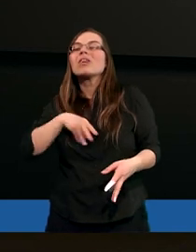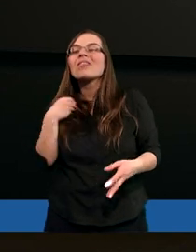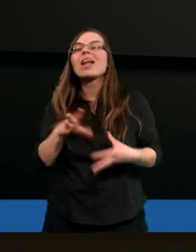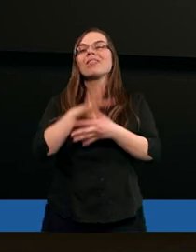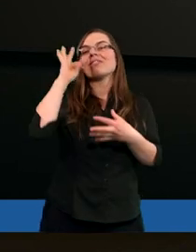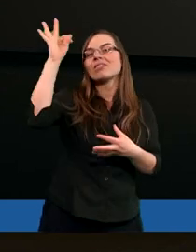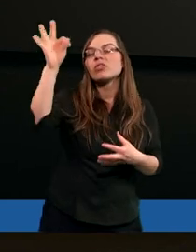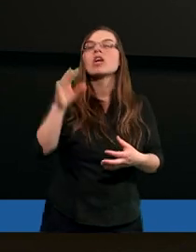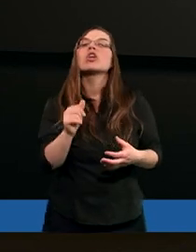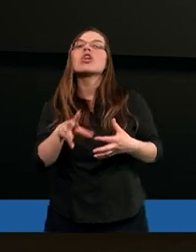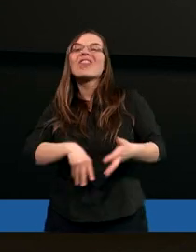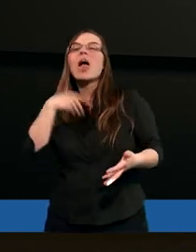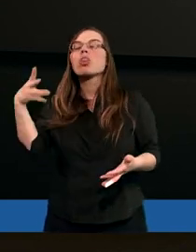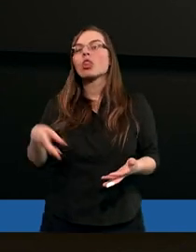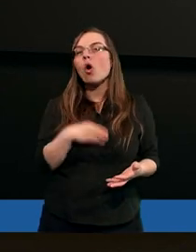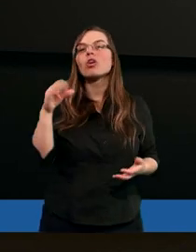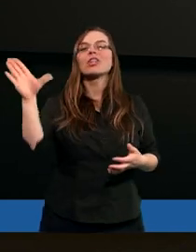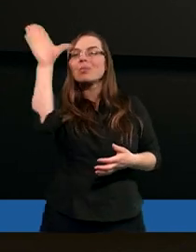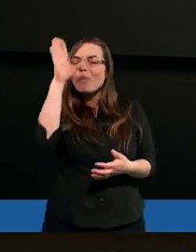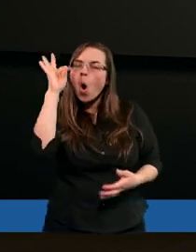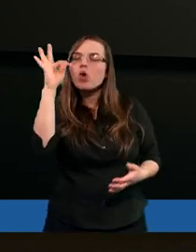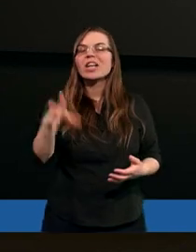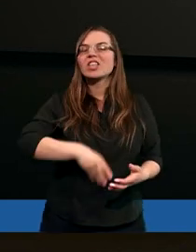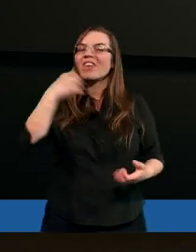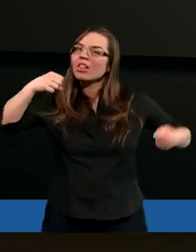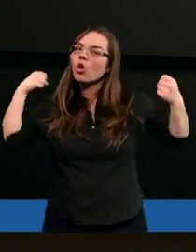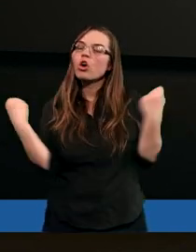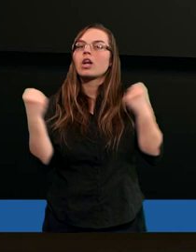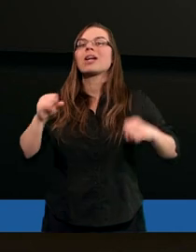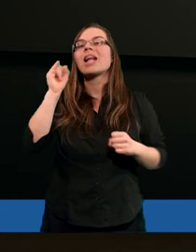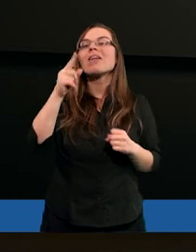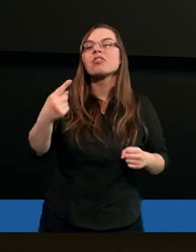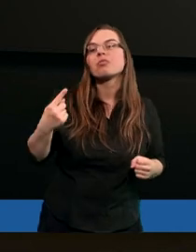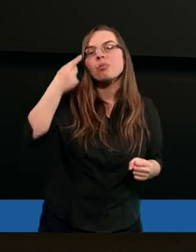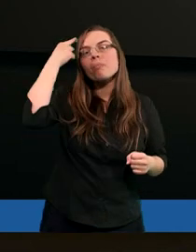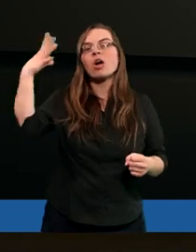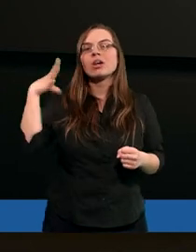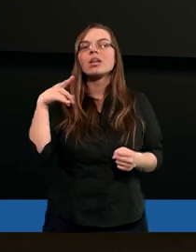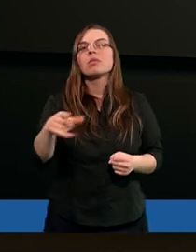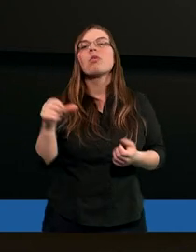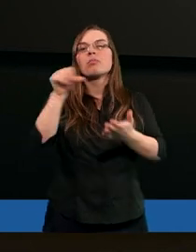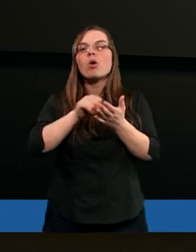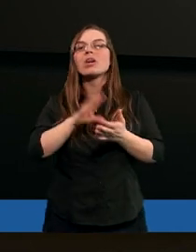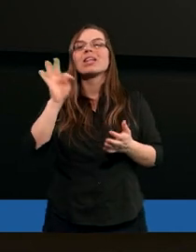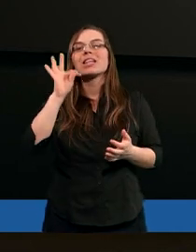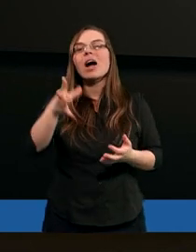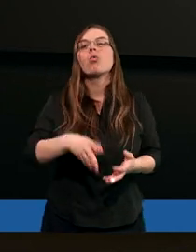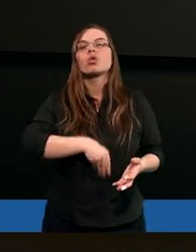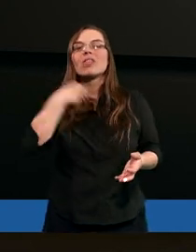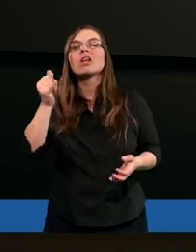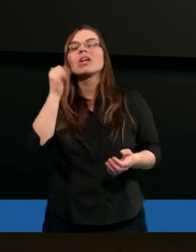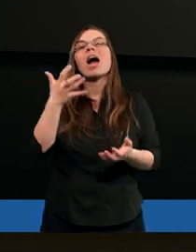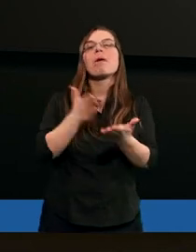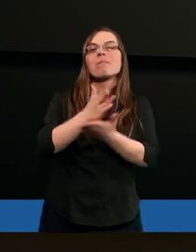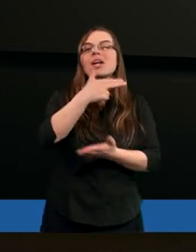sensie świętości, Bożej świętości, taką świętość,